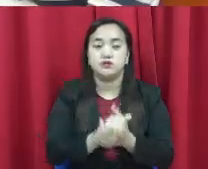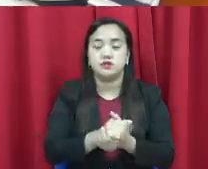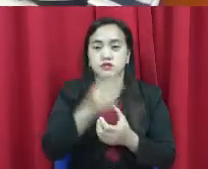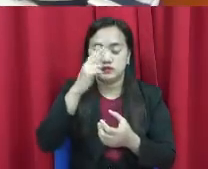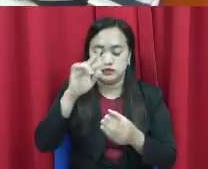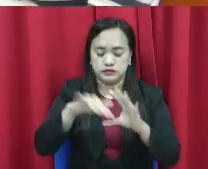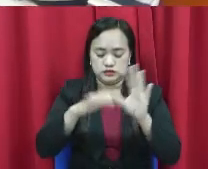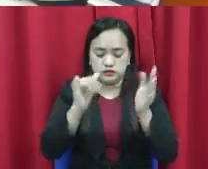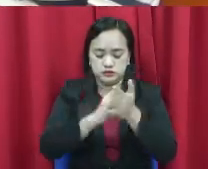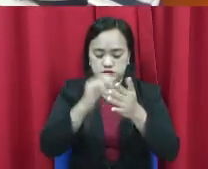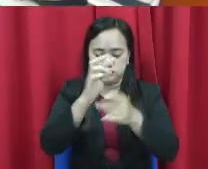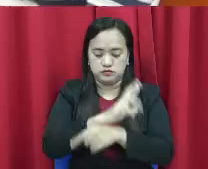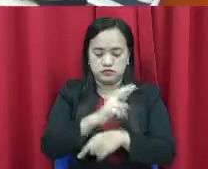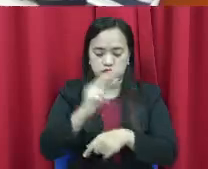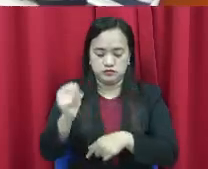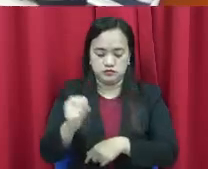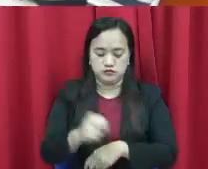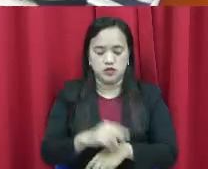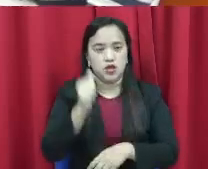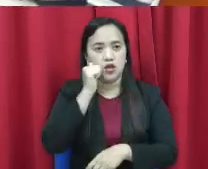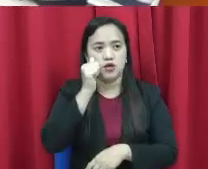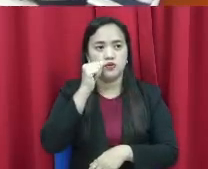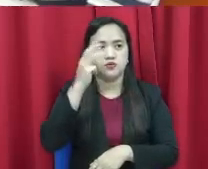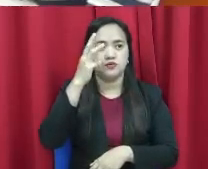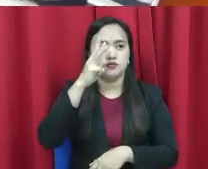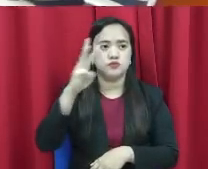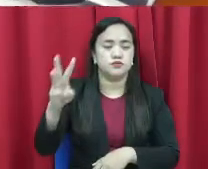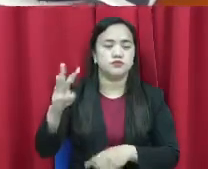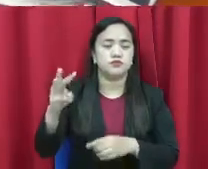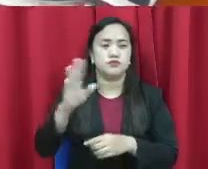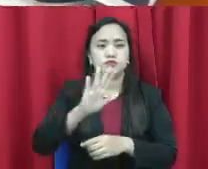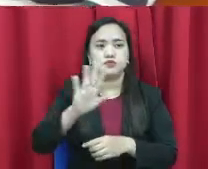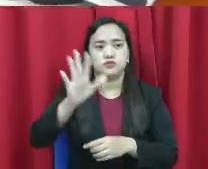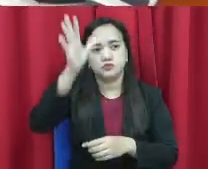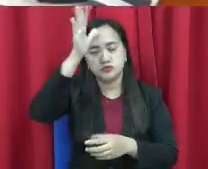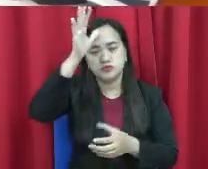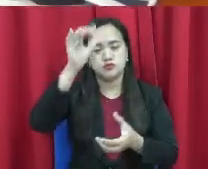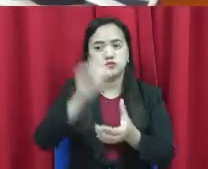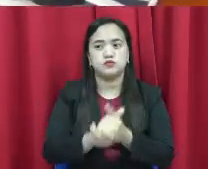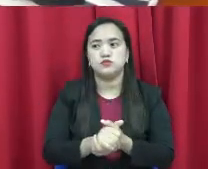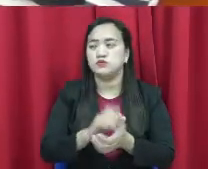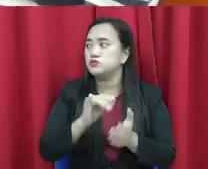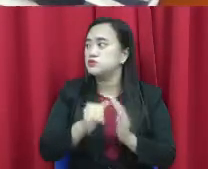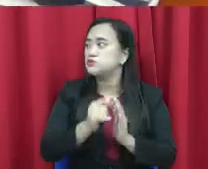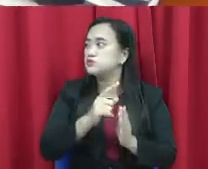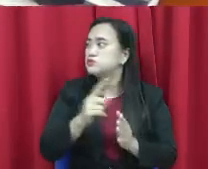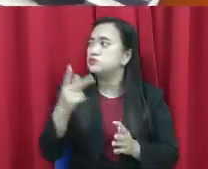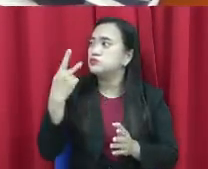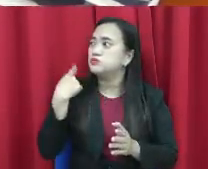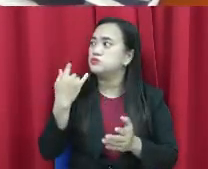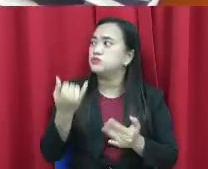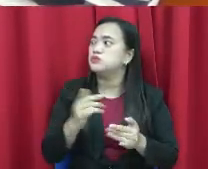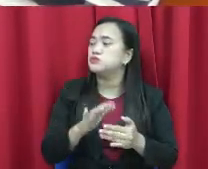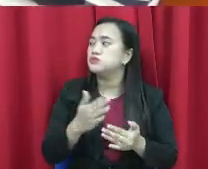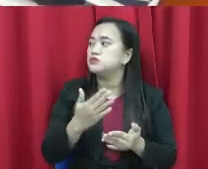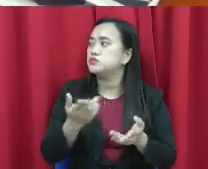relationship ng mag-asawa ang nakikita mo lang lagi ay yung husband mo o kaya ikaw mm ang mangari